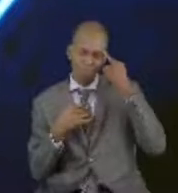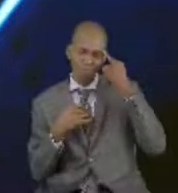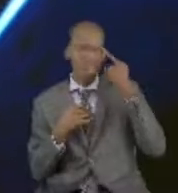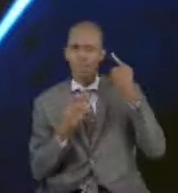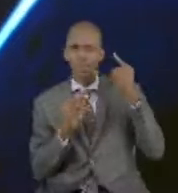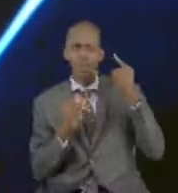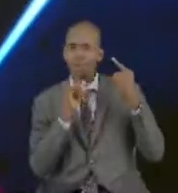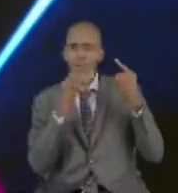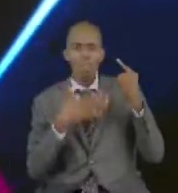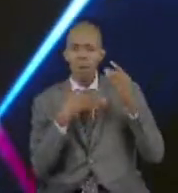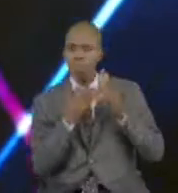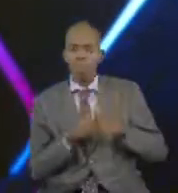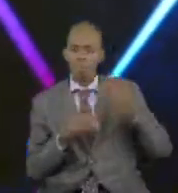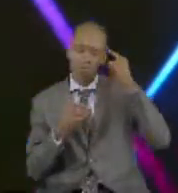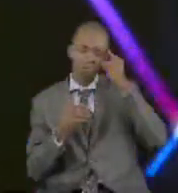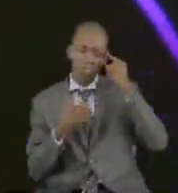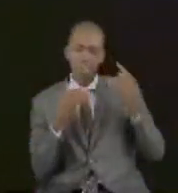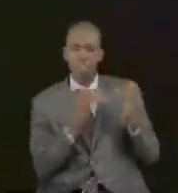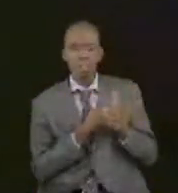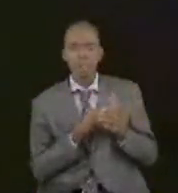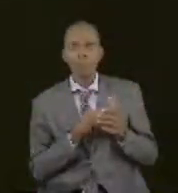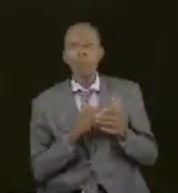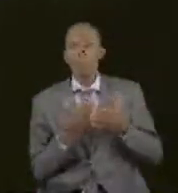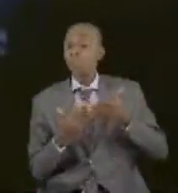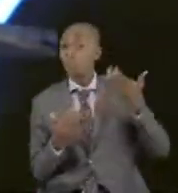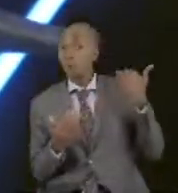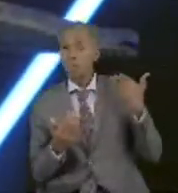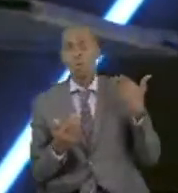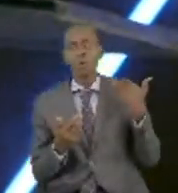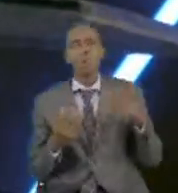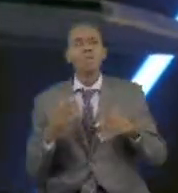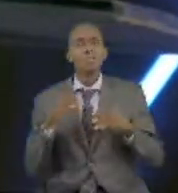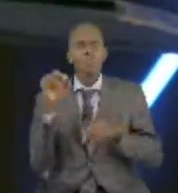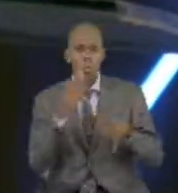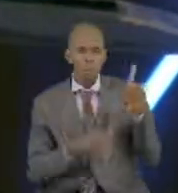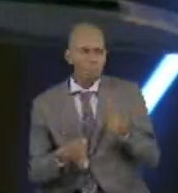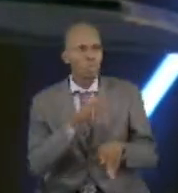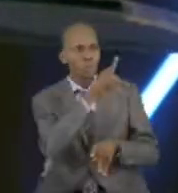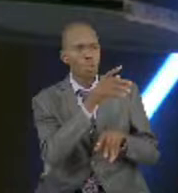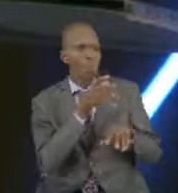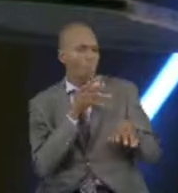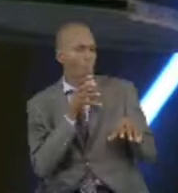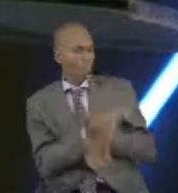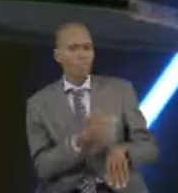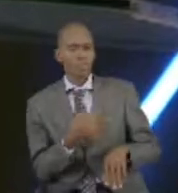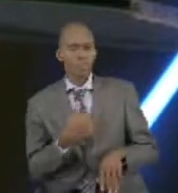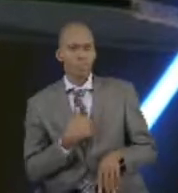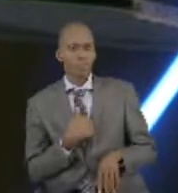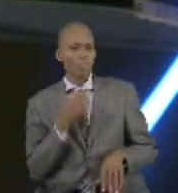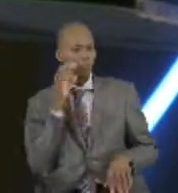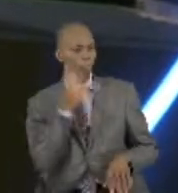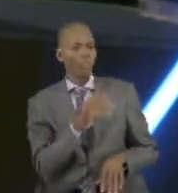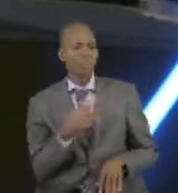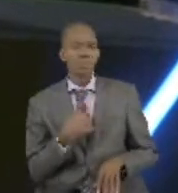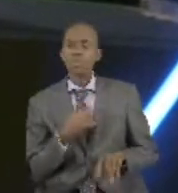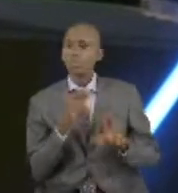Non, ce n'est pas des pensées personnelles. Les sentiments personnels. Non. Les gens veulent que moi je fasse. Non, ce n'est pas par la